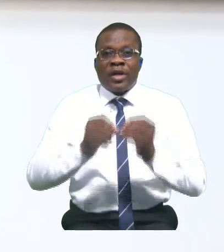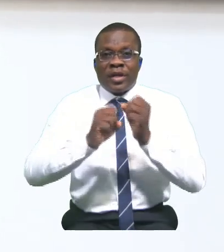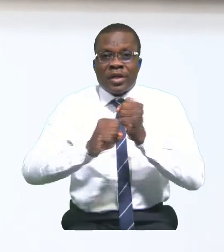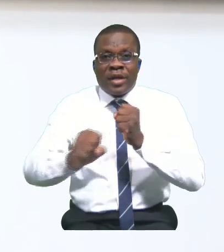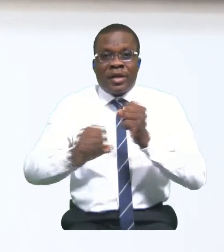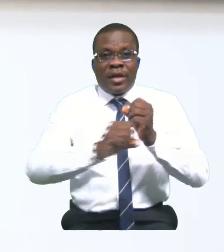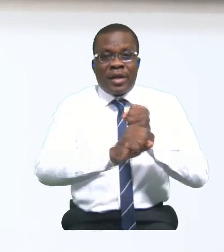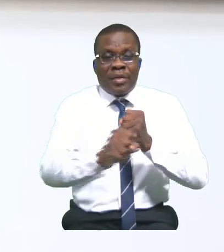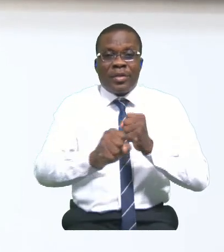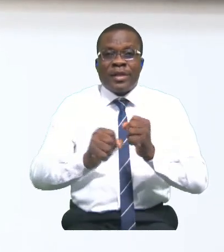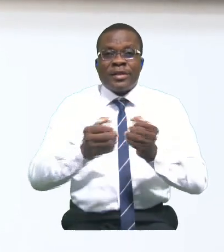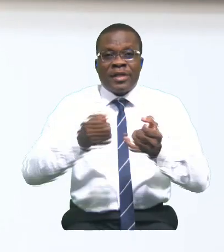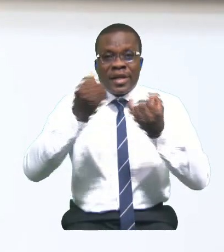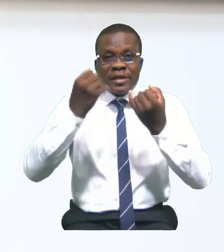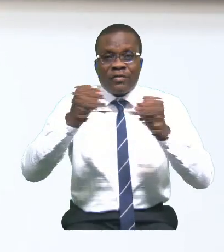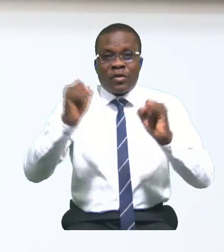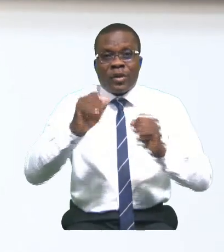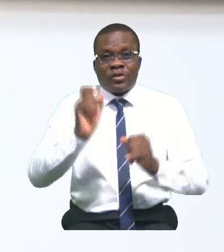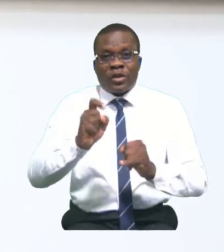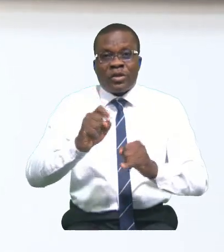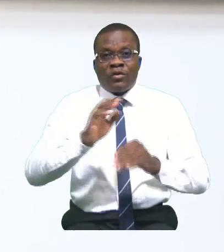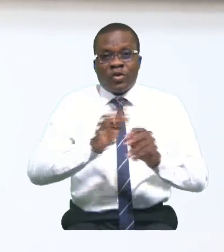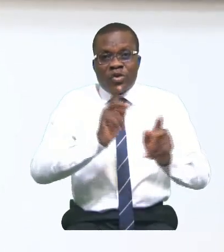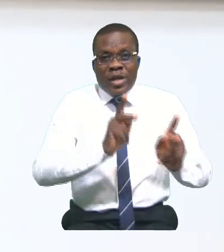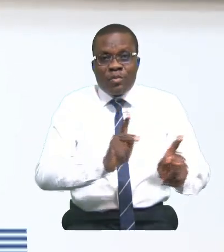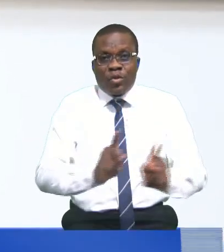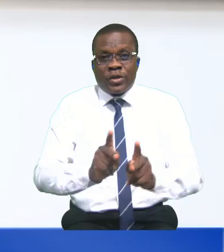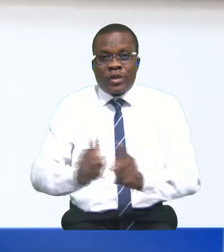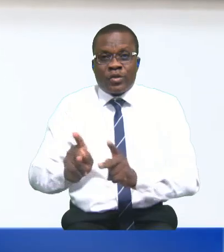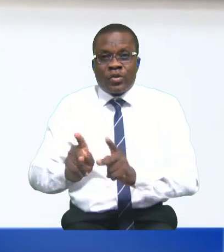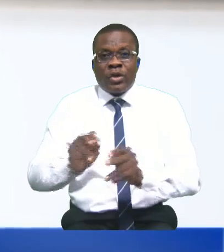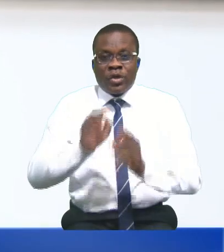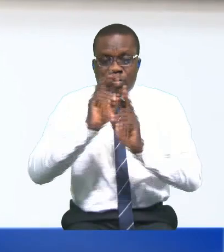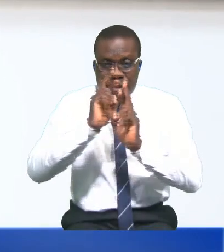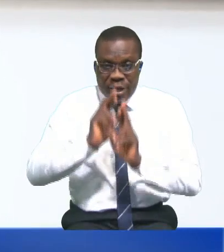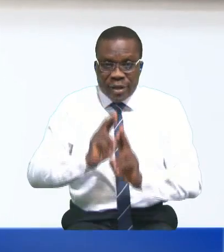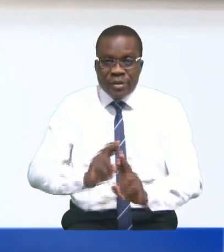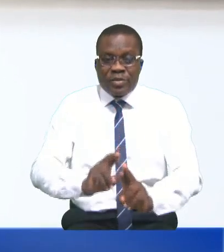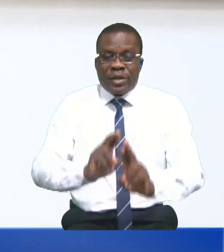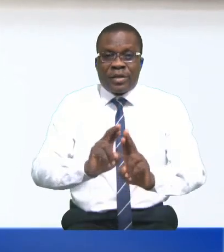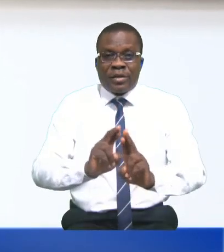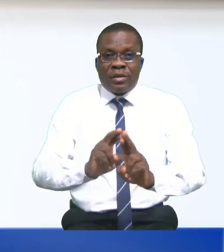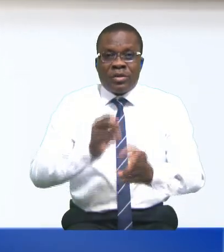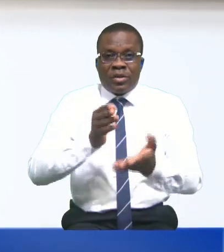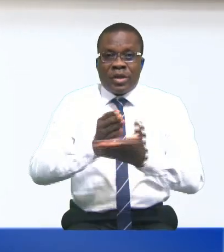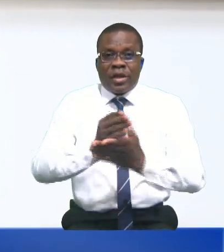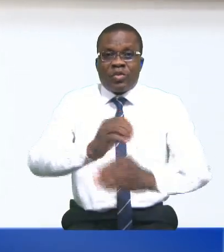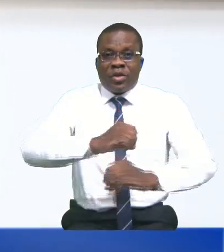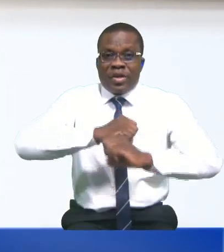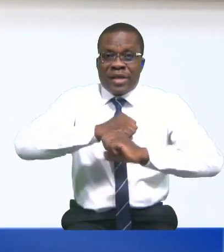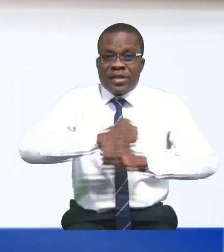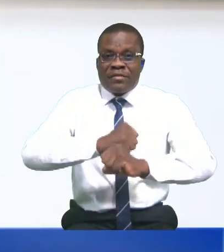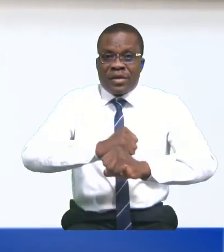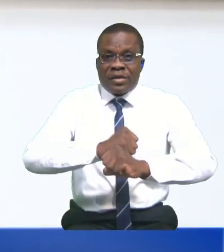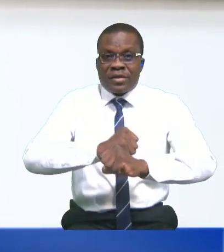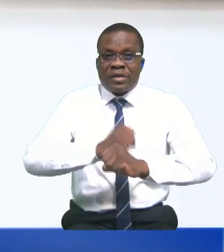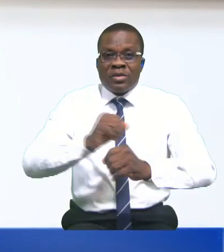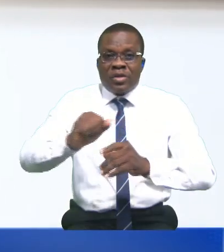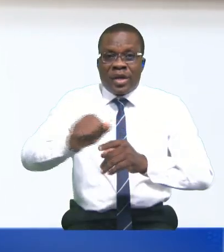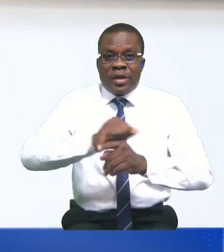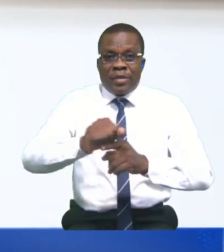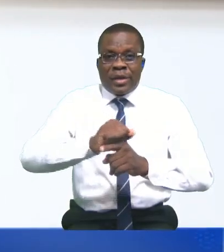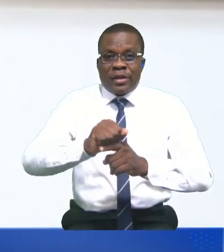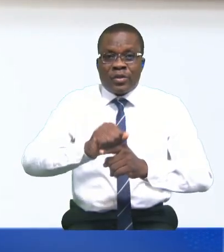informations factuelles sur les procédures tout en respectant les droits de la défense et en application